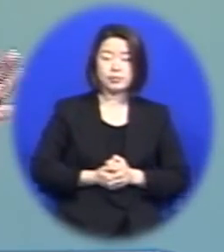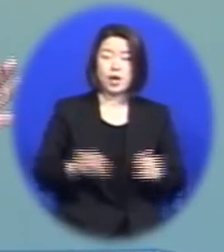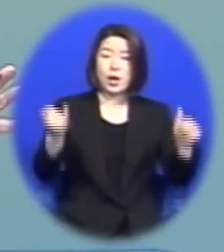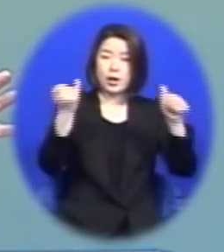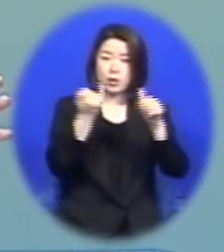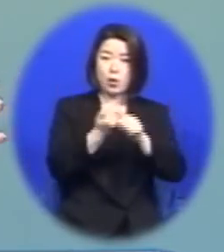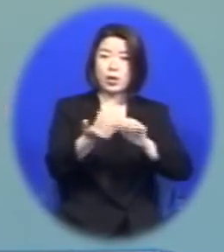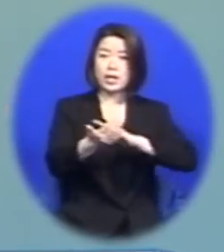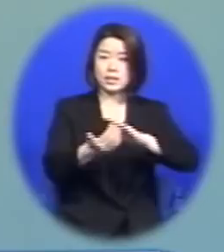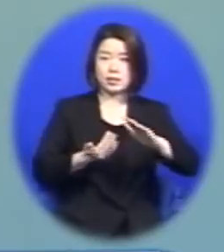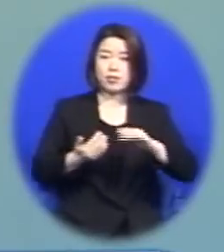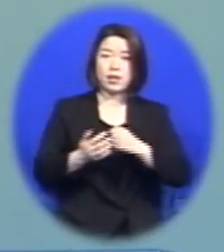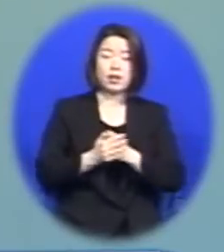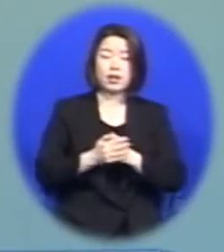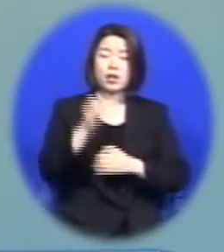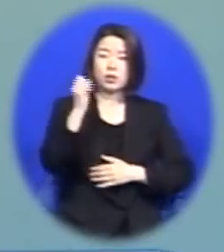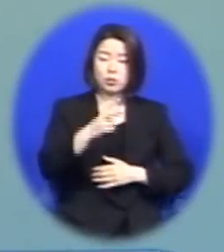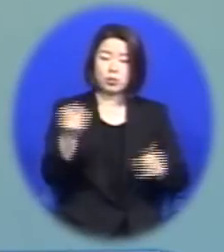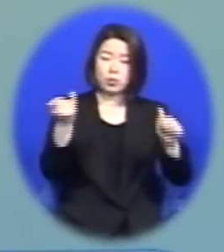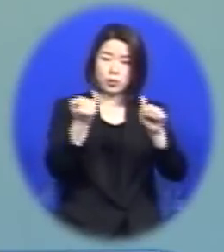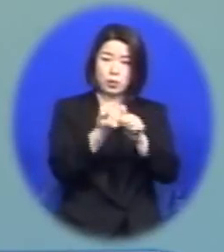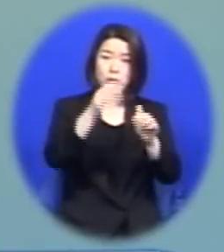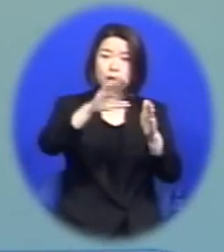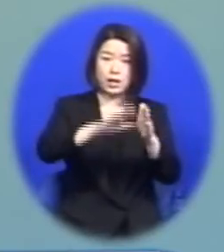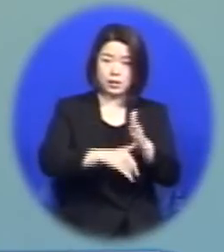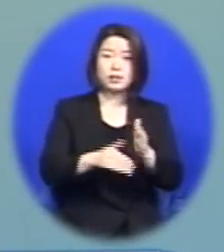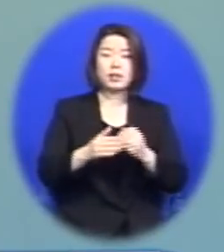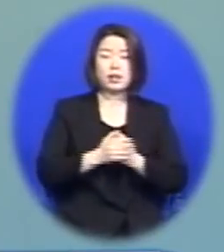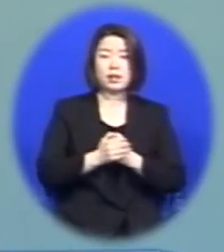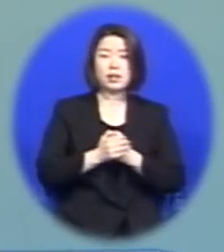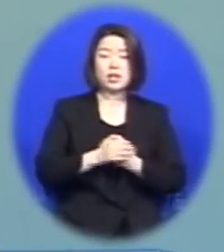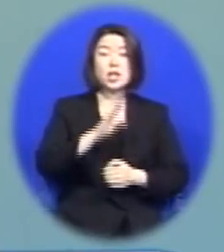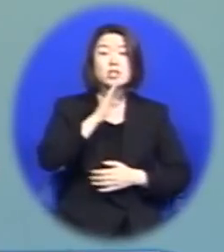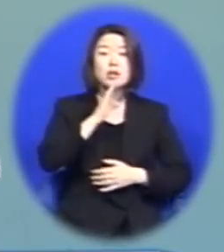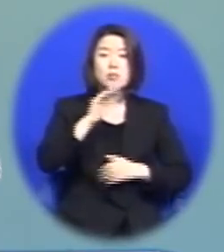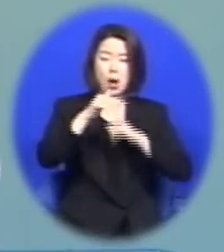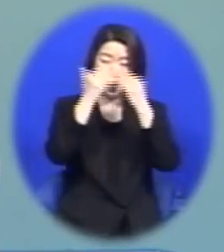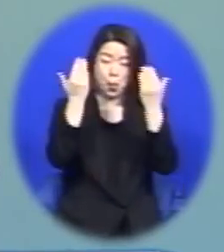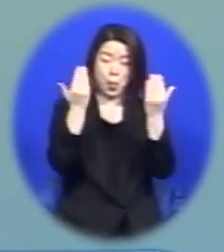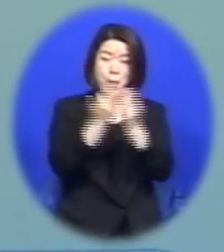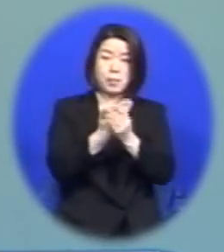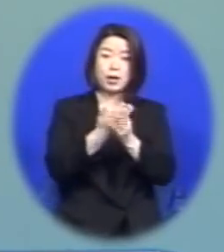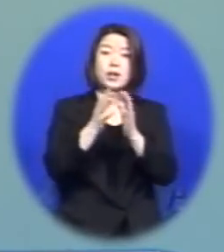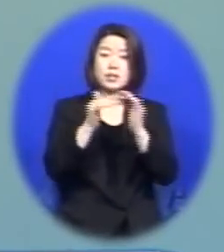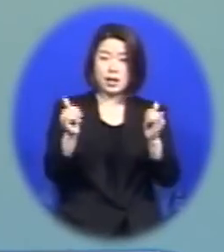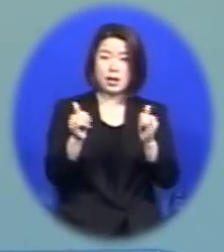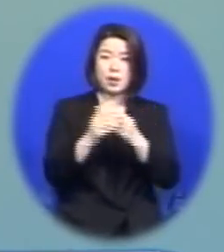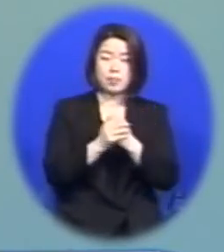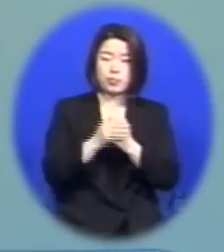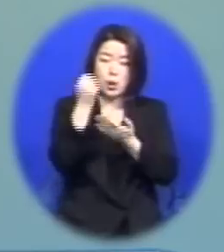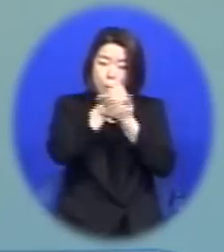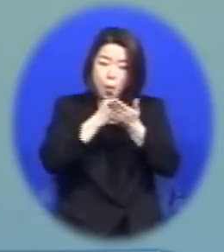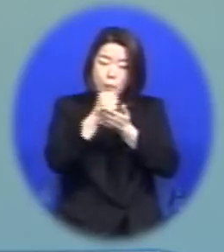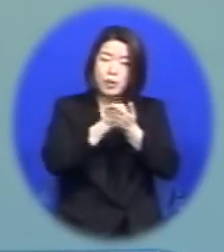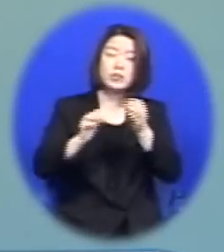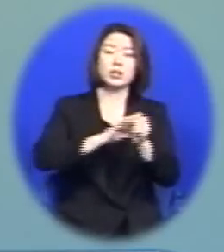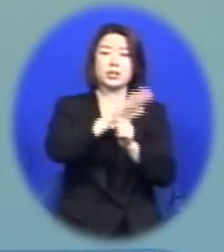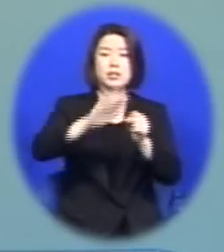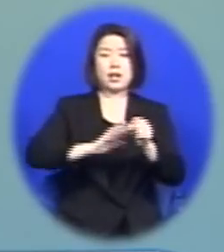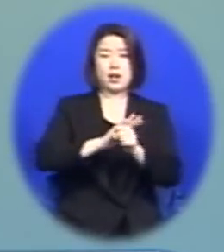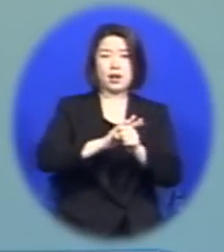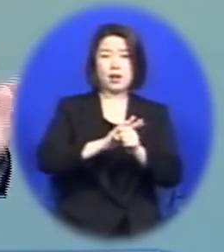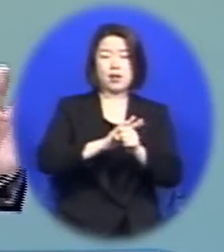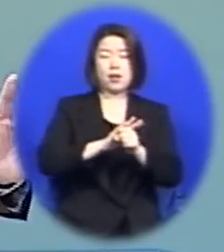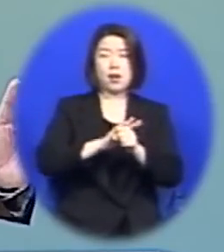결혼하기 전에 또 결혼할 때 정말 완벽한 사람 운명적인 사람